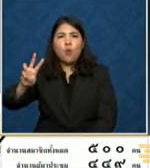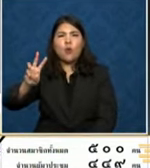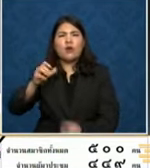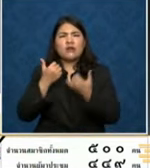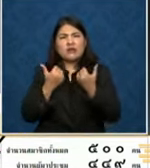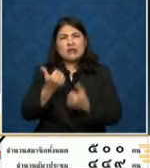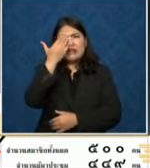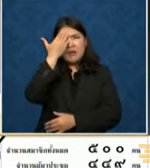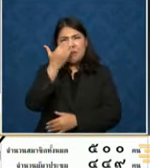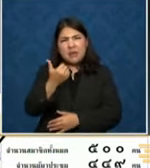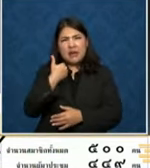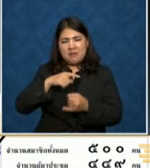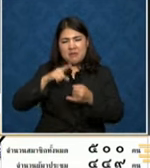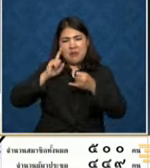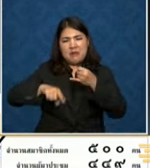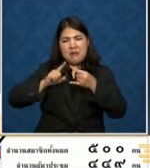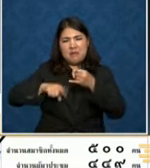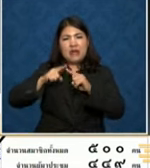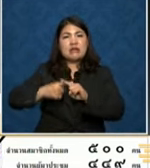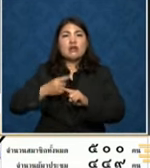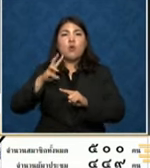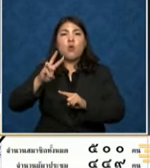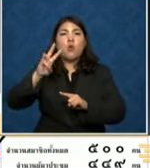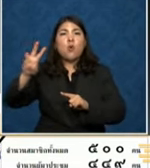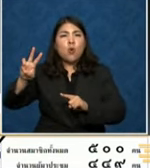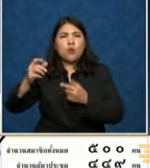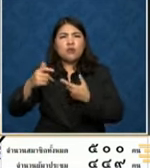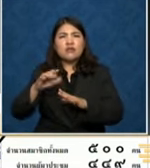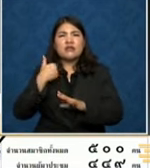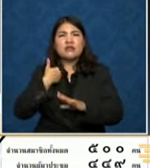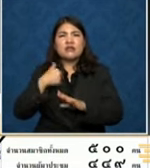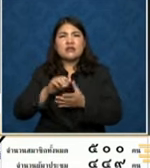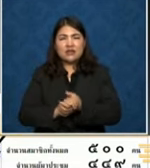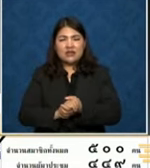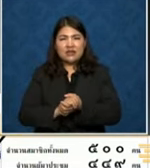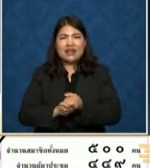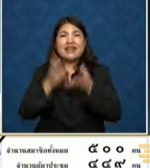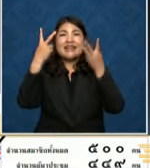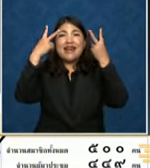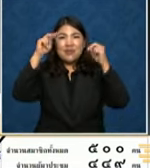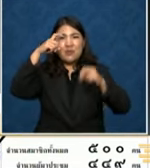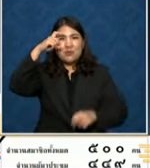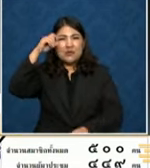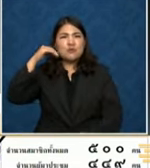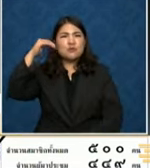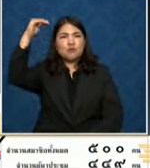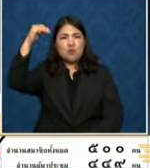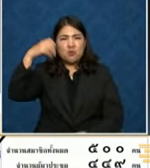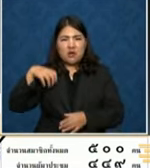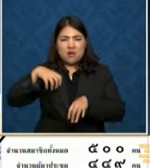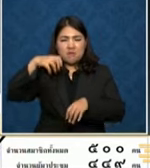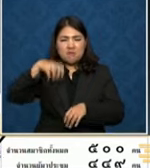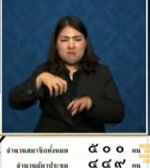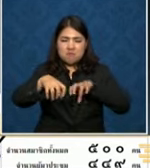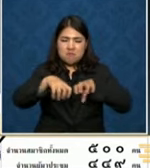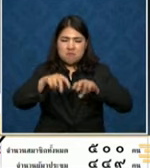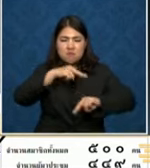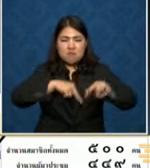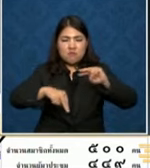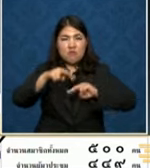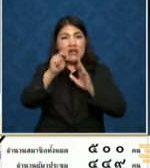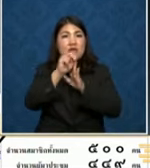ทำไมปลาย66พอรัฐบาลโดยการนำของท่านนายกรัฐมนตรีท่านเศรษฐาทวีสินมาบริหารและประกาศนโยบายชัดเจ